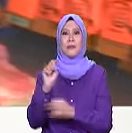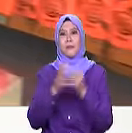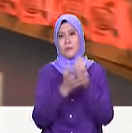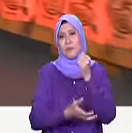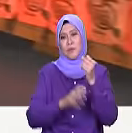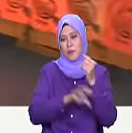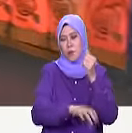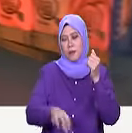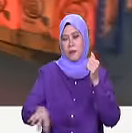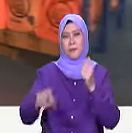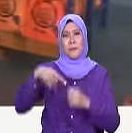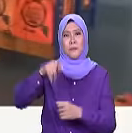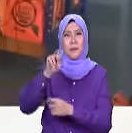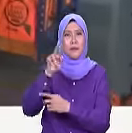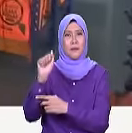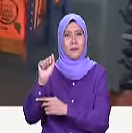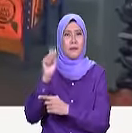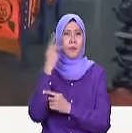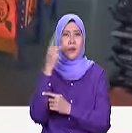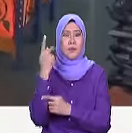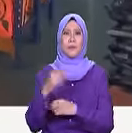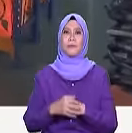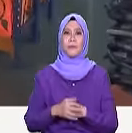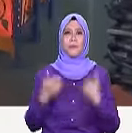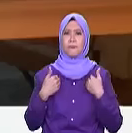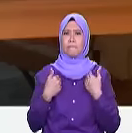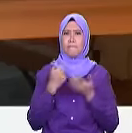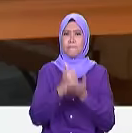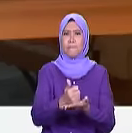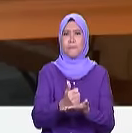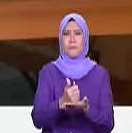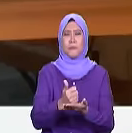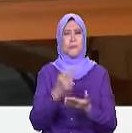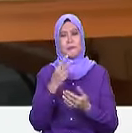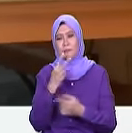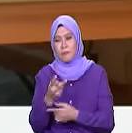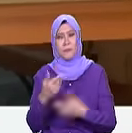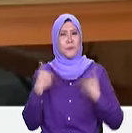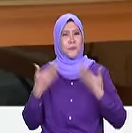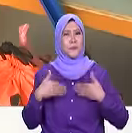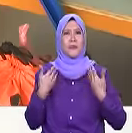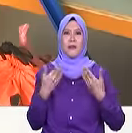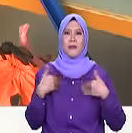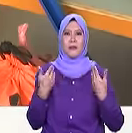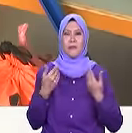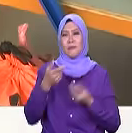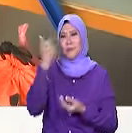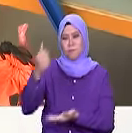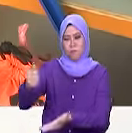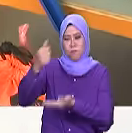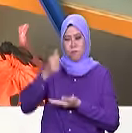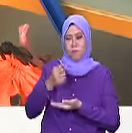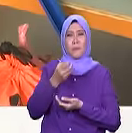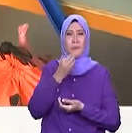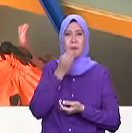Jaya Kuching. Sementara itu, beberapa penerima bantuan yang ditemui berasa amat bersyukur dengan bantuan yang diberikan oleh TBS